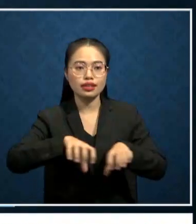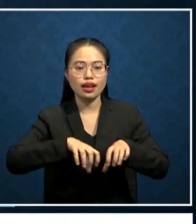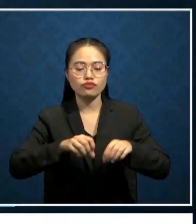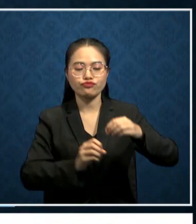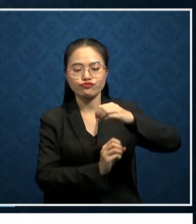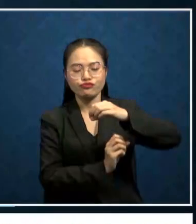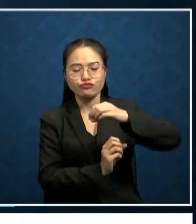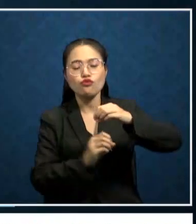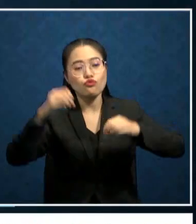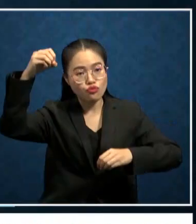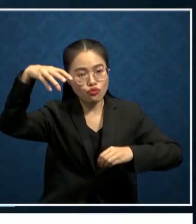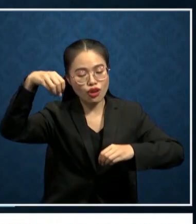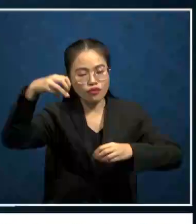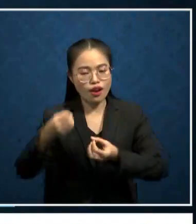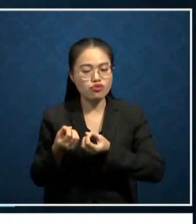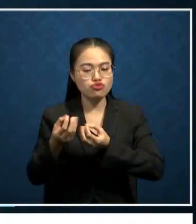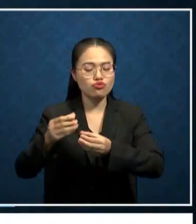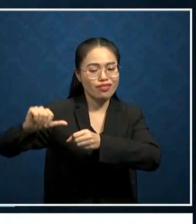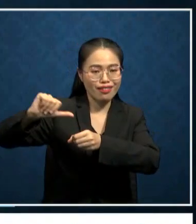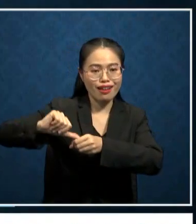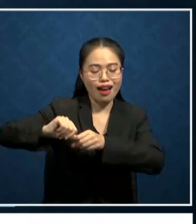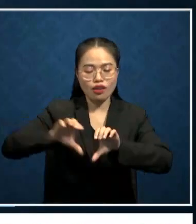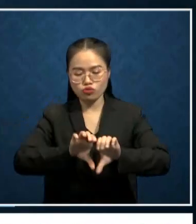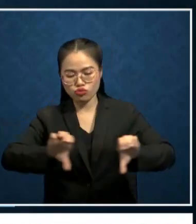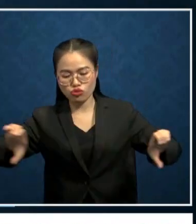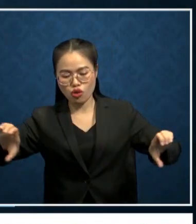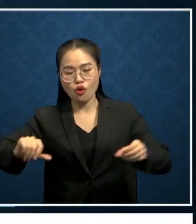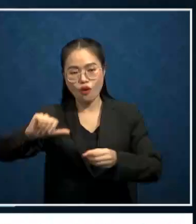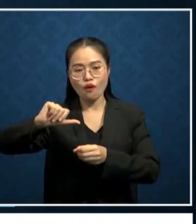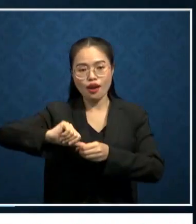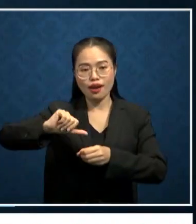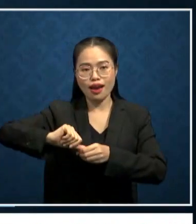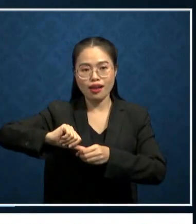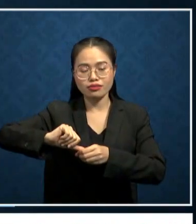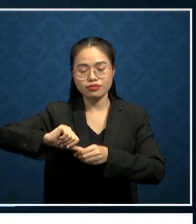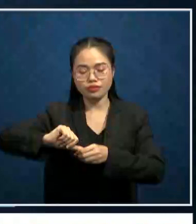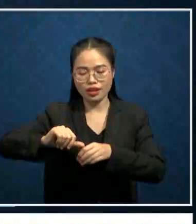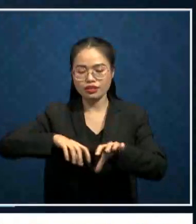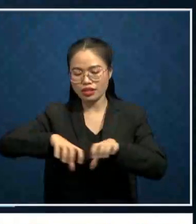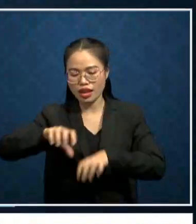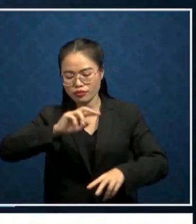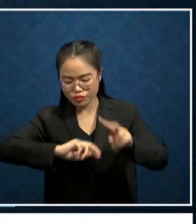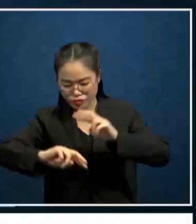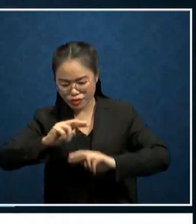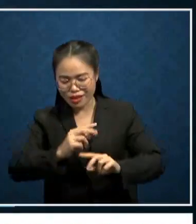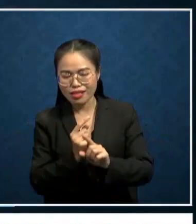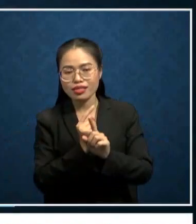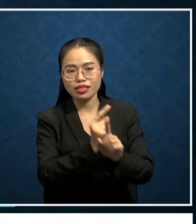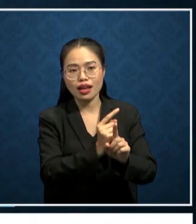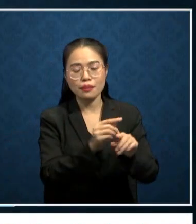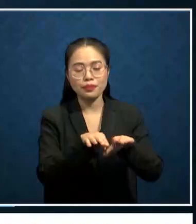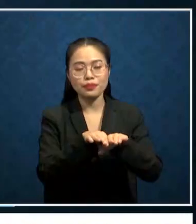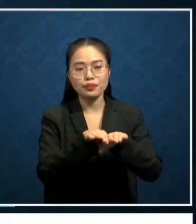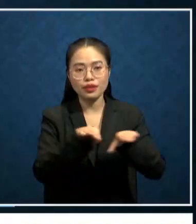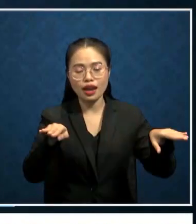และศูนย์ควบคุมการส่งกซธรรมชาติผลการดำเนินการมีการกำกับให้เป็นไปตามหลักการประกาศ